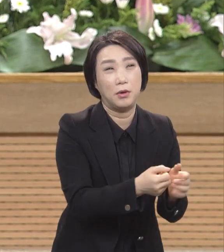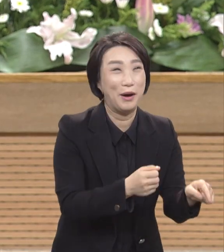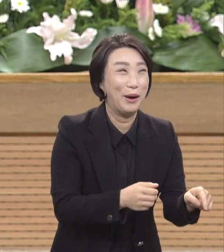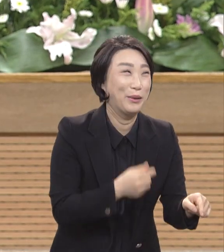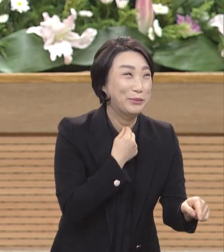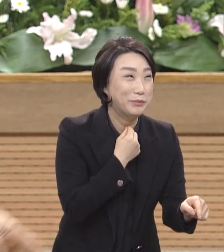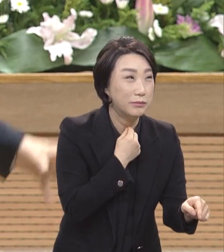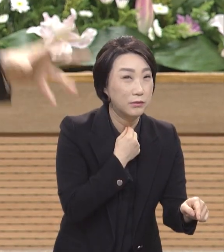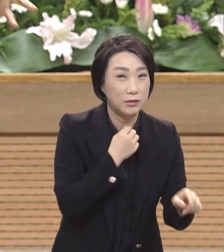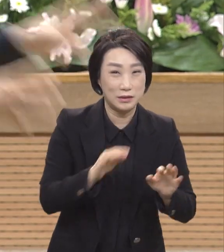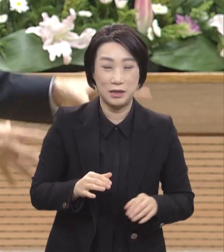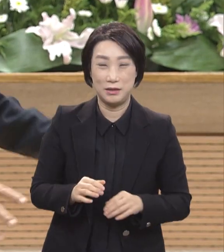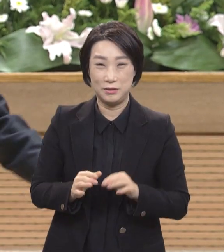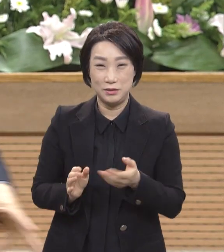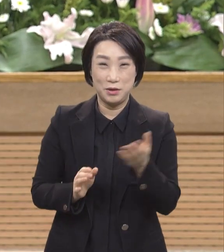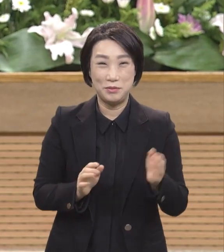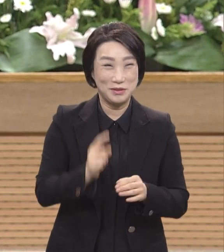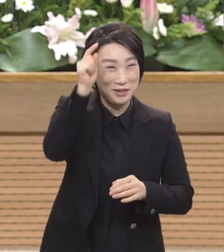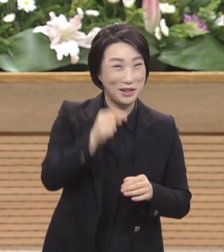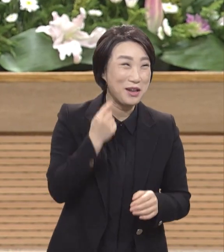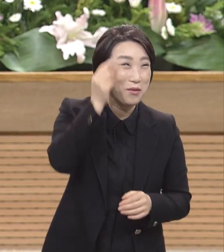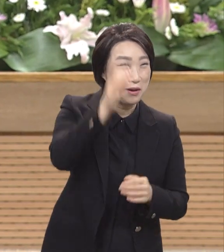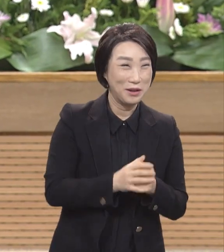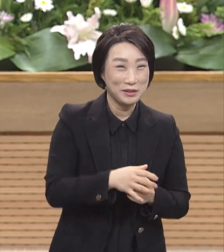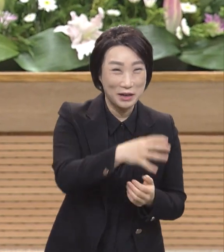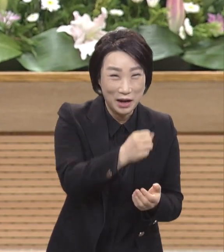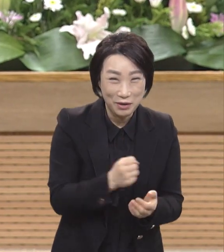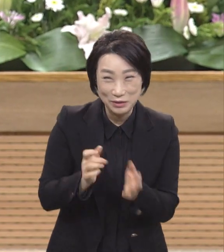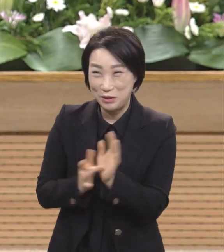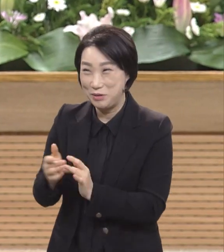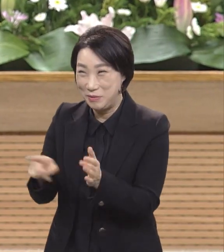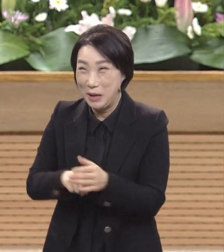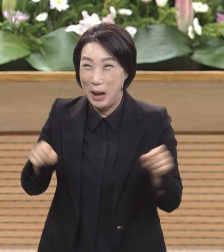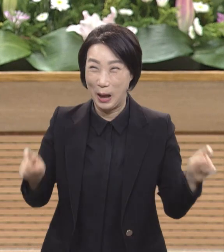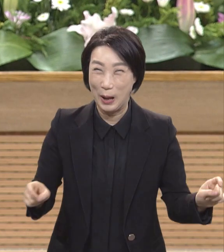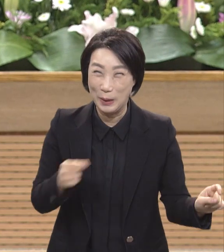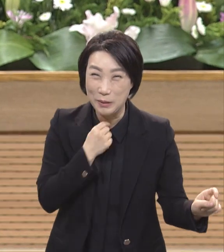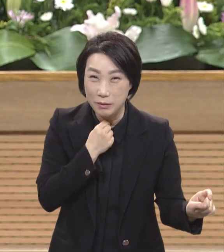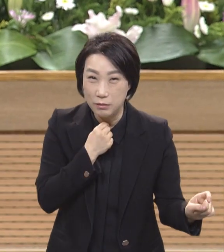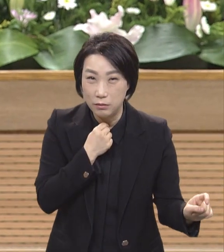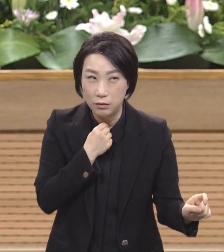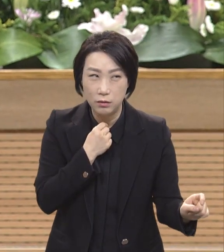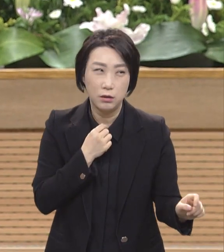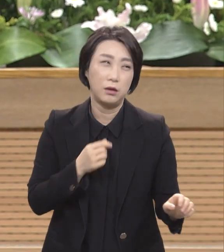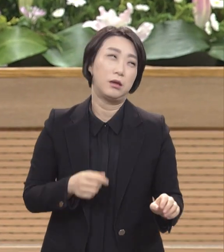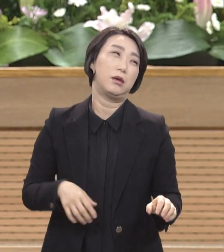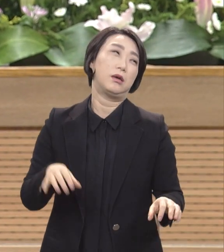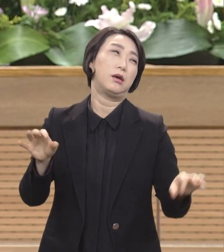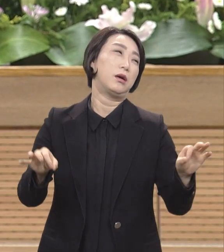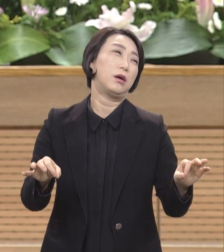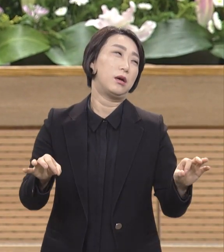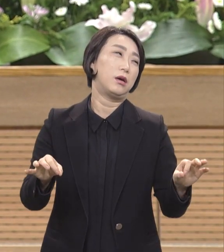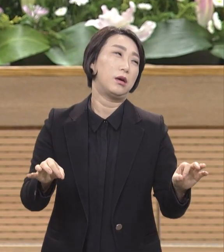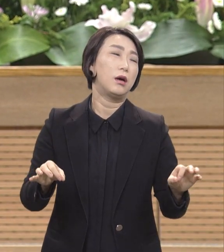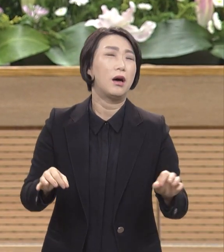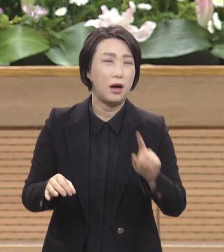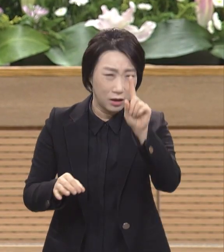아 천하영광도 없고 아 예수도 믿으면 되잖아. 두 가지는 안 돼.